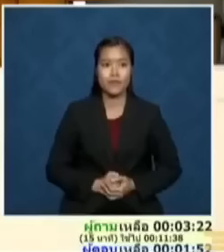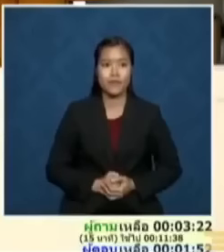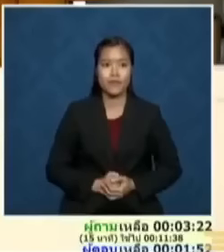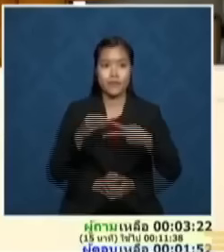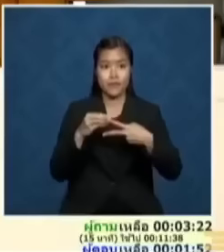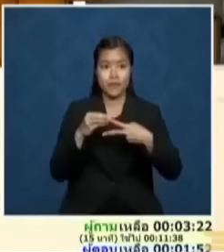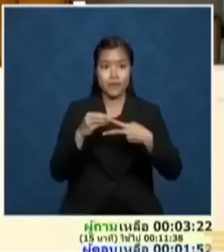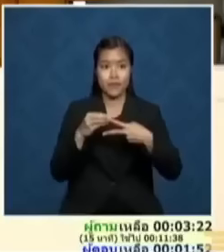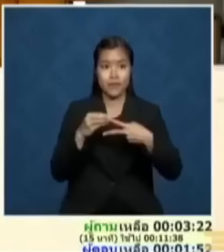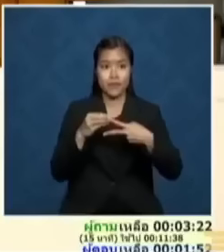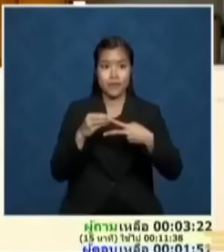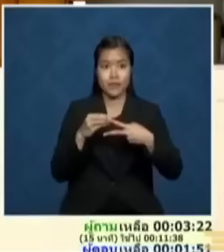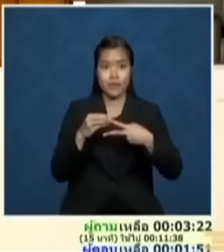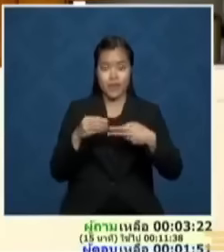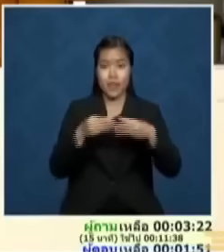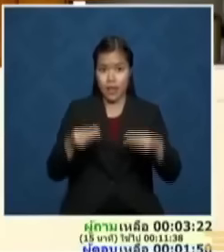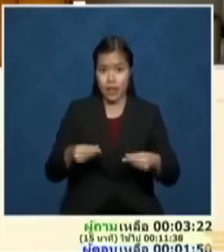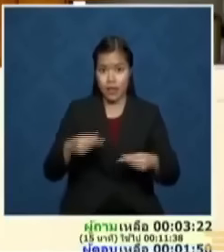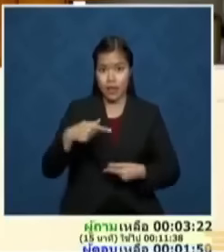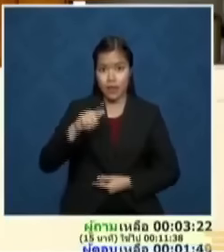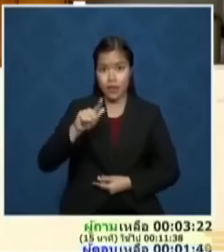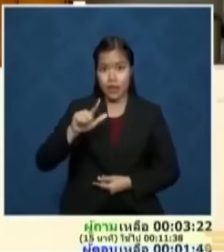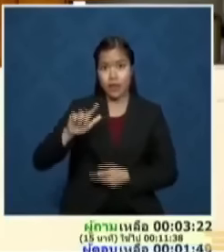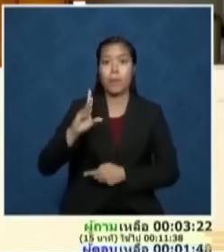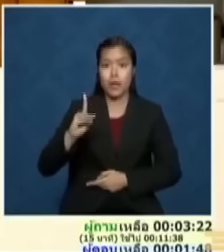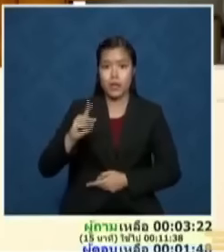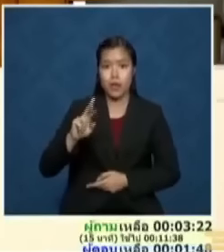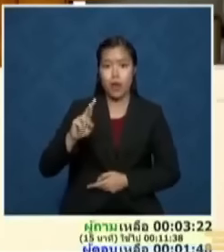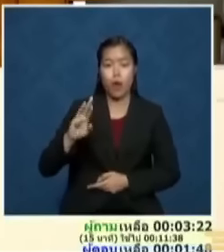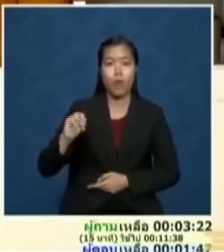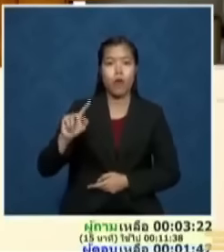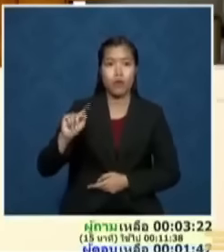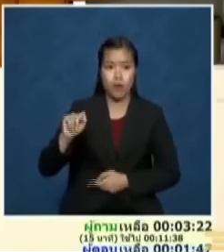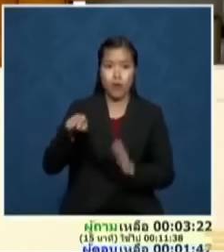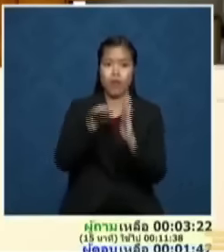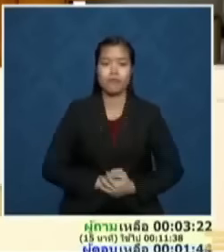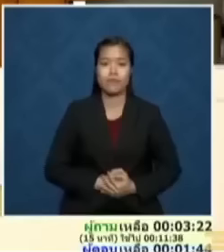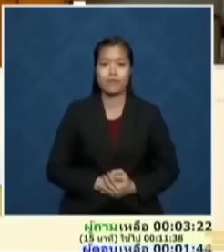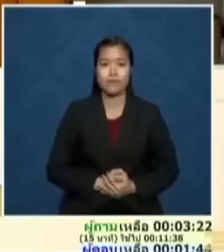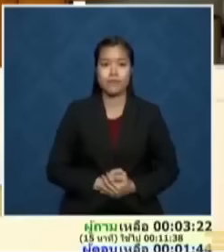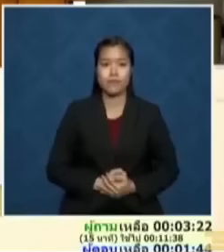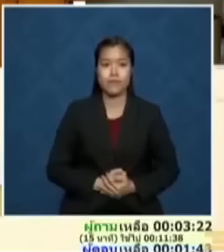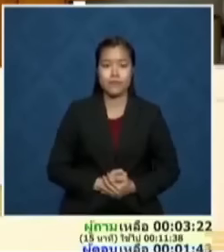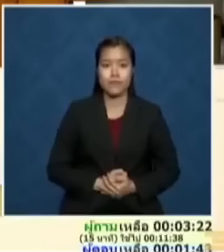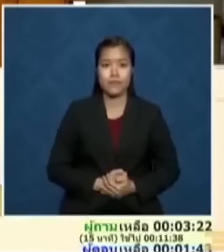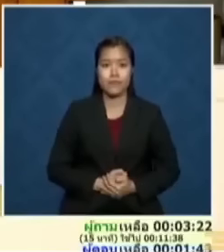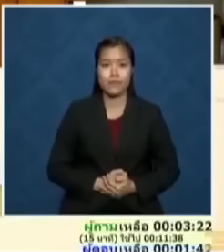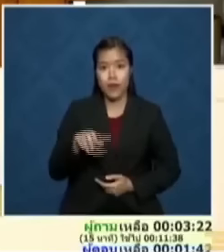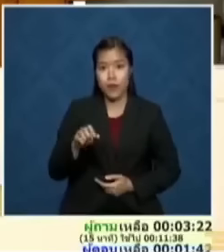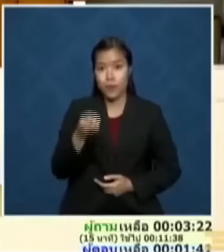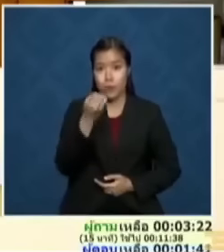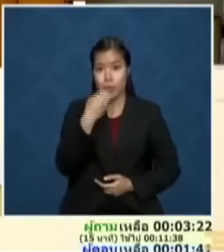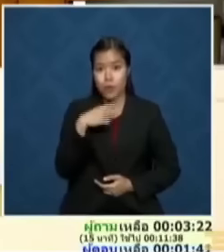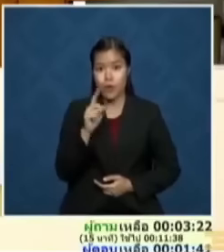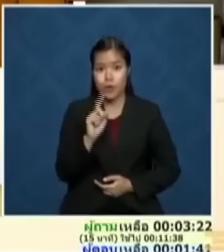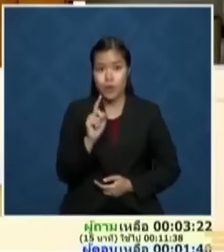ราชทัณฑ์แล้วก็ลงรายละเอียดเพิ่มเติมว่าแนวทางปฏิบัติเนี่ยคนที่จะเข้าเกณฑ์เนี่ยเป็นหมื่นไม่ใช่เฉพาะนายทักษิณ